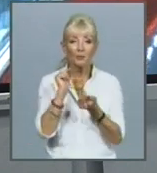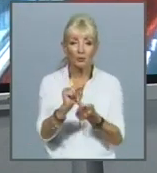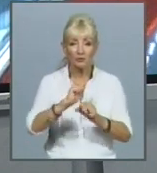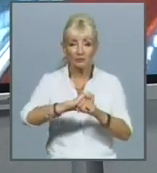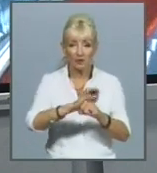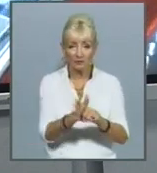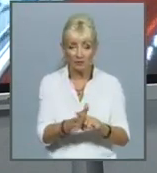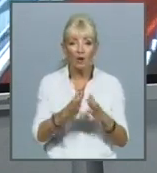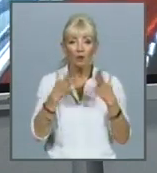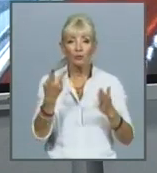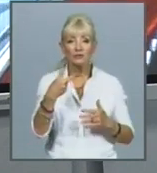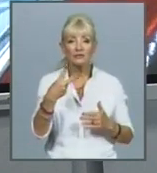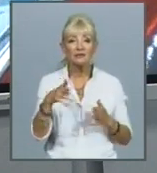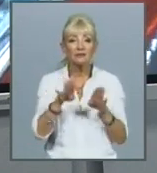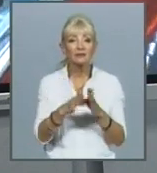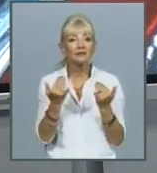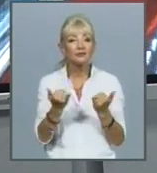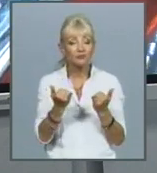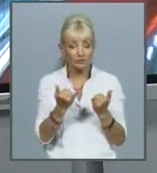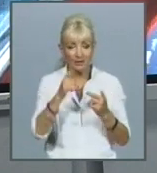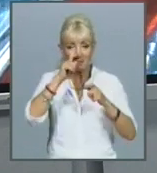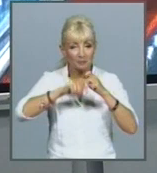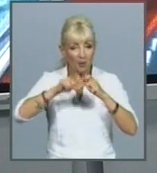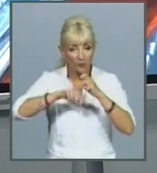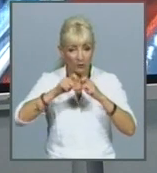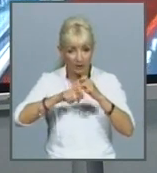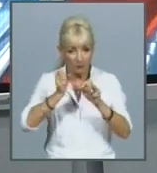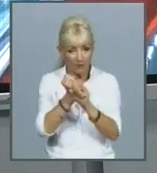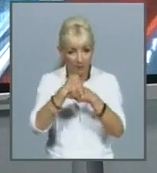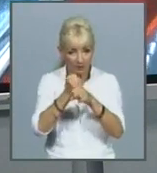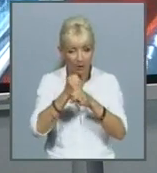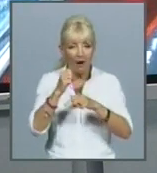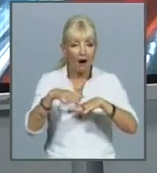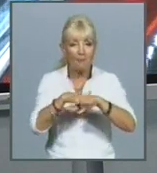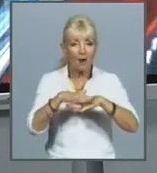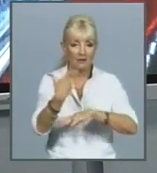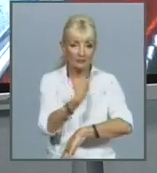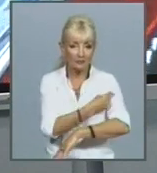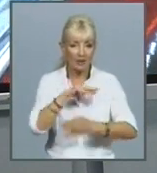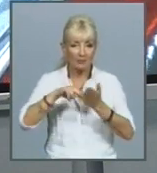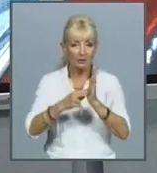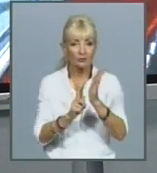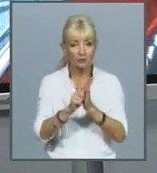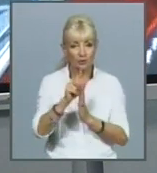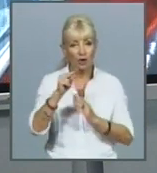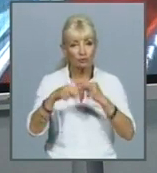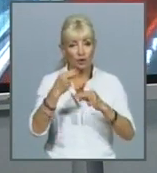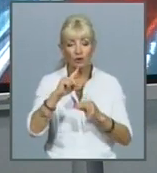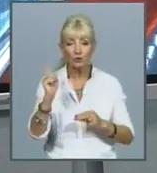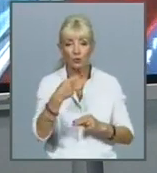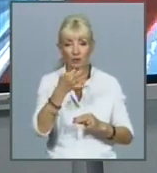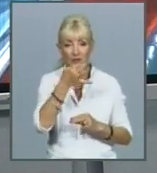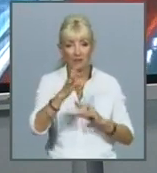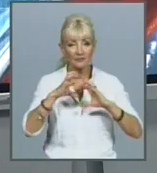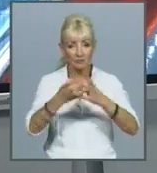коронавірусу, більше 20 таких наразі проходять клінічні випробування, а масову вакцинацію планують розпочати вже за рік, повідомили Всесвітній